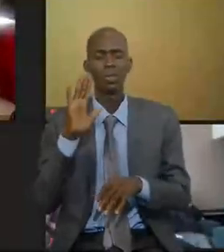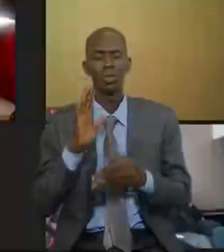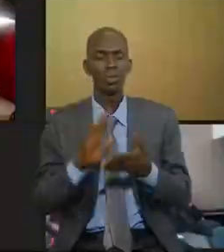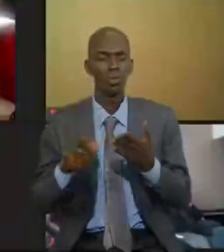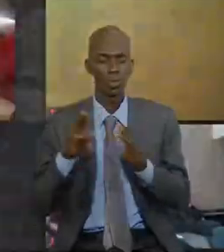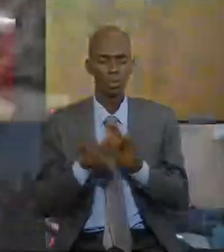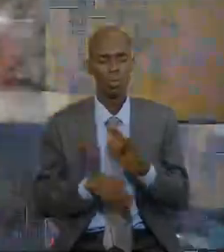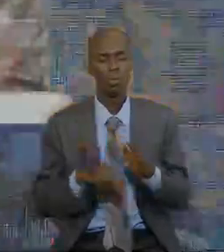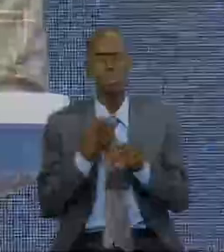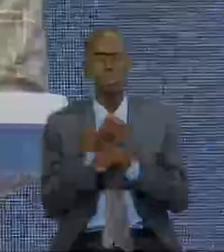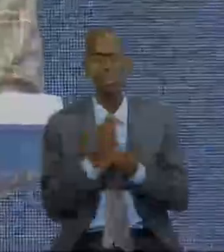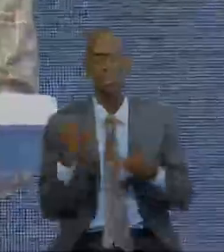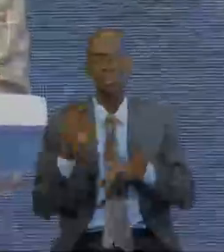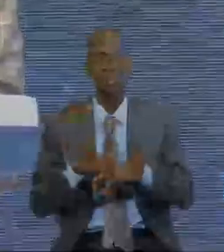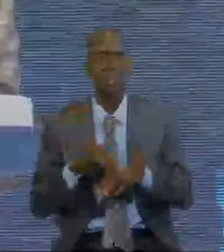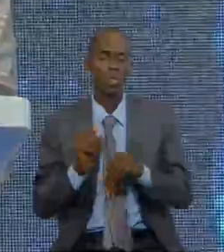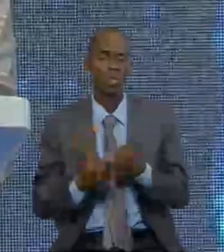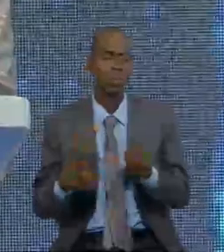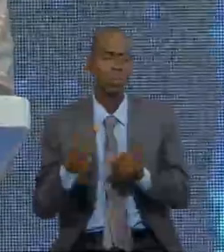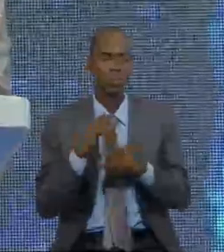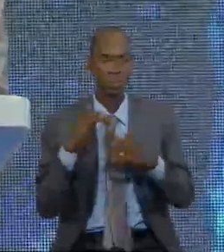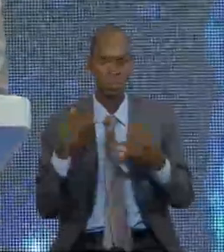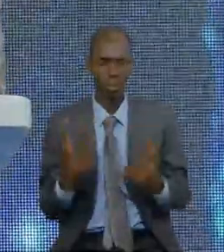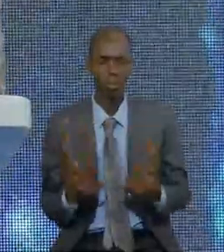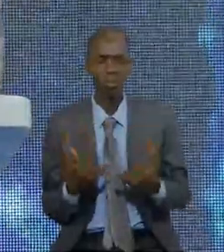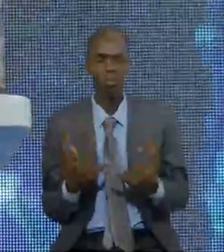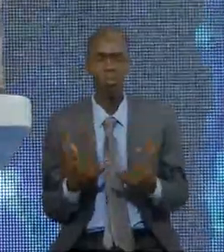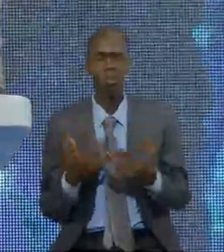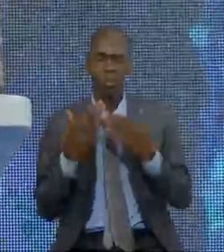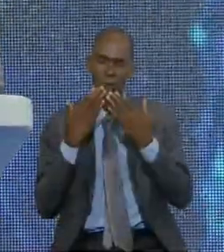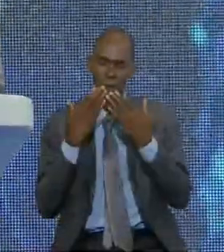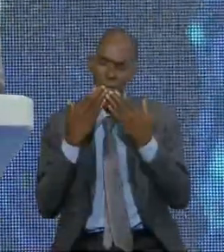confirme le pardon le salut dans chaque vie maintenant